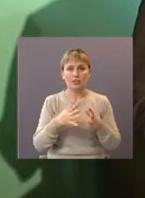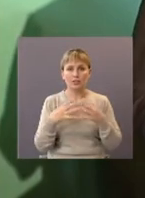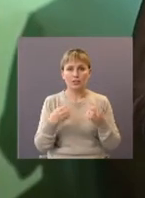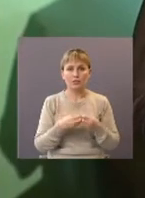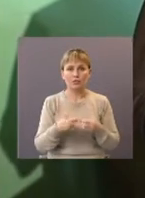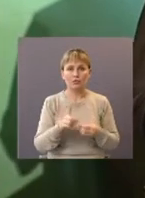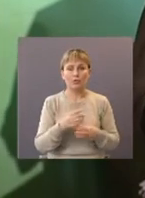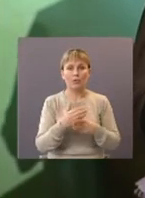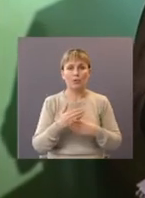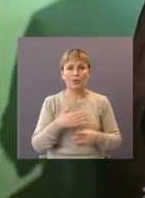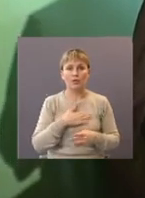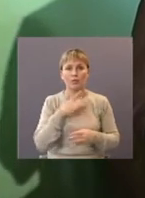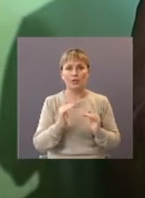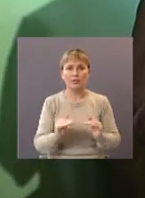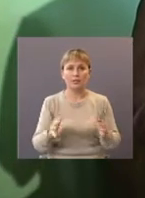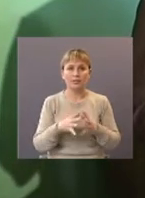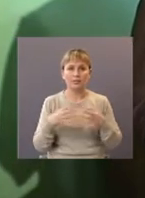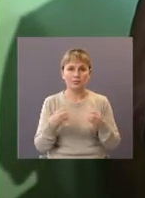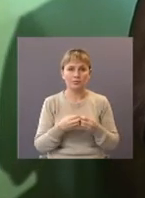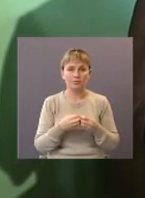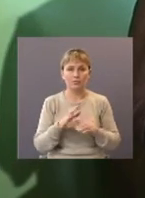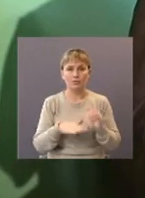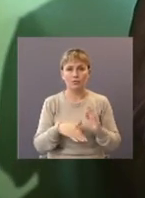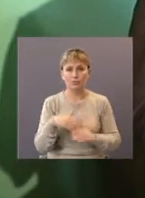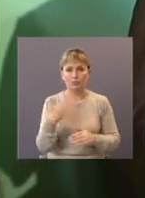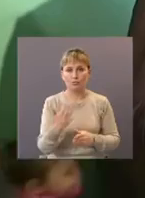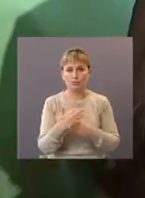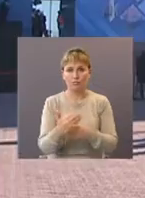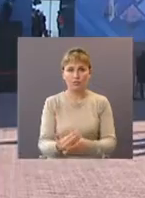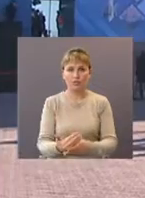за то, что помог нашей многодетной семье, протянул нам руку помощи.